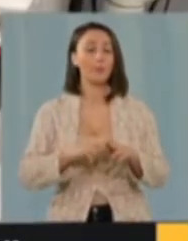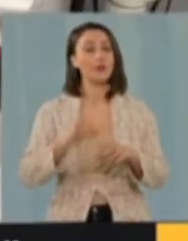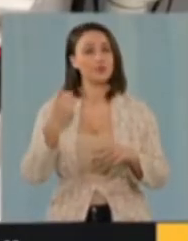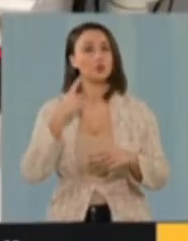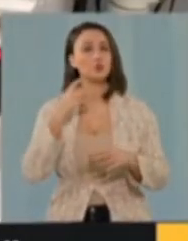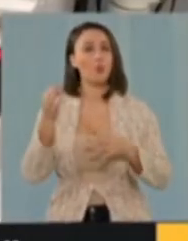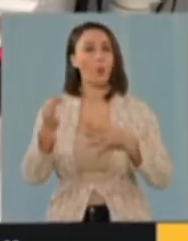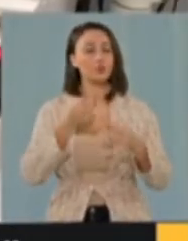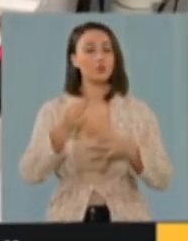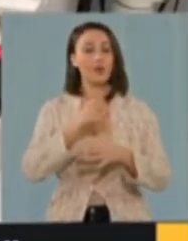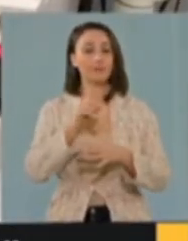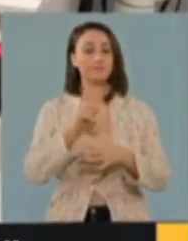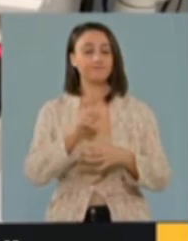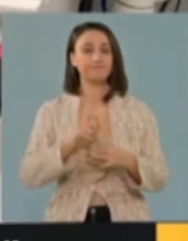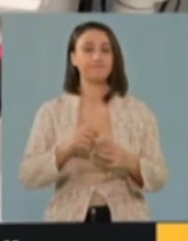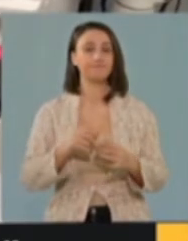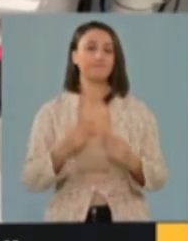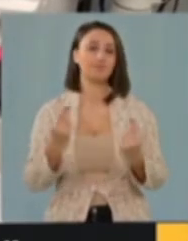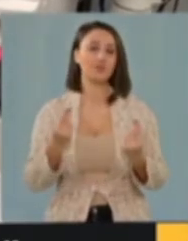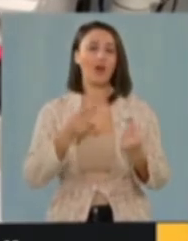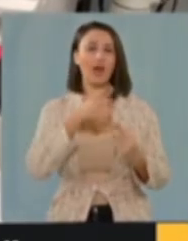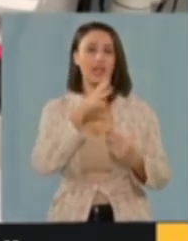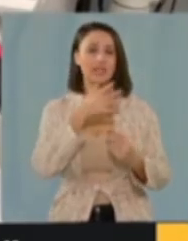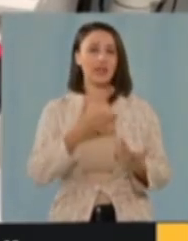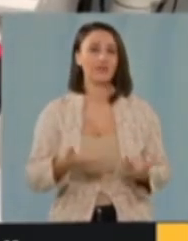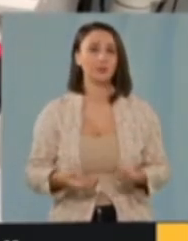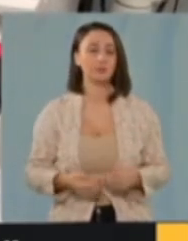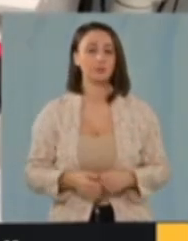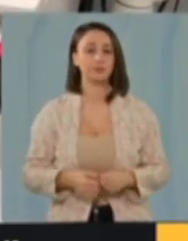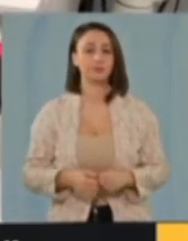vreo soluție de avarie?